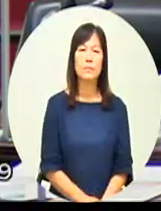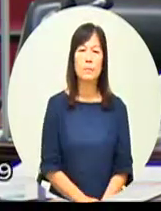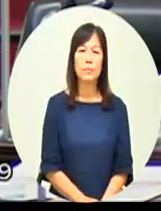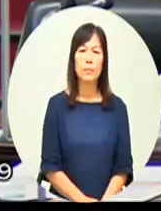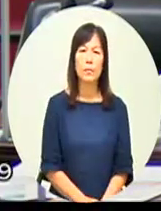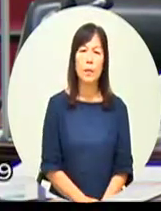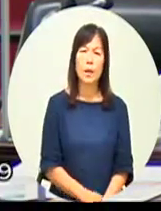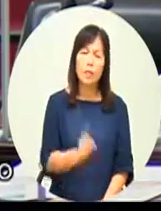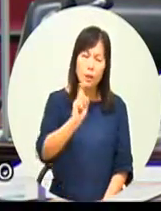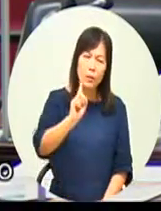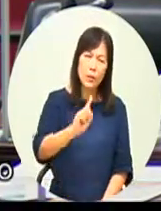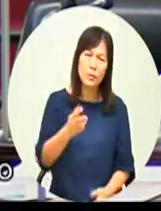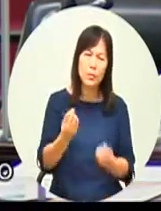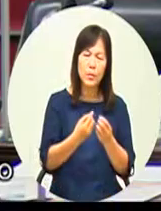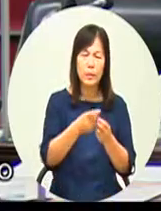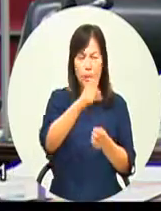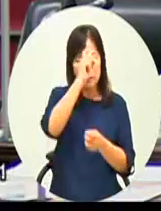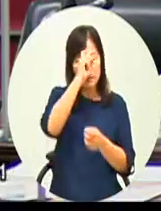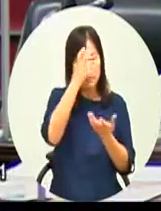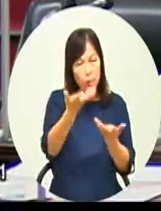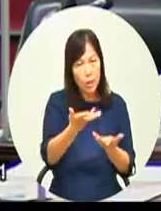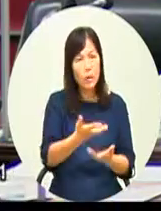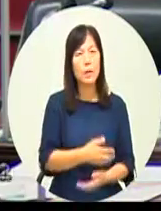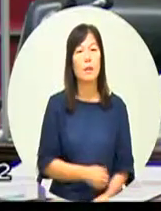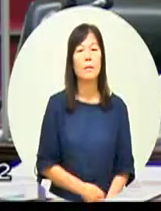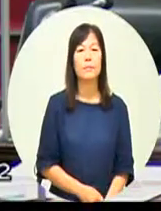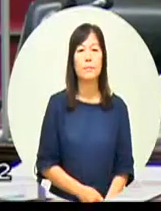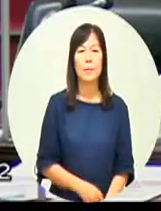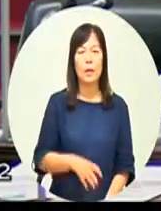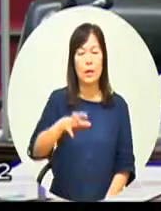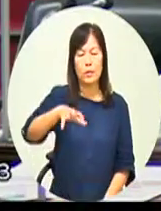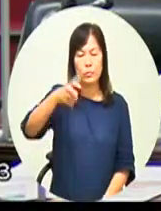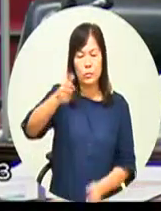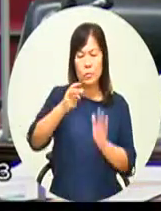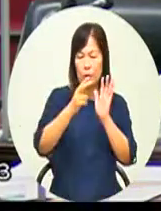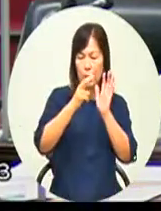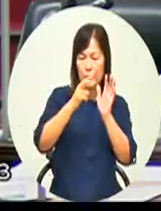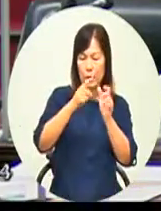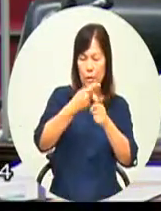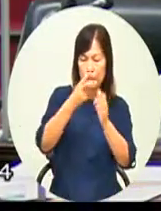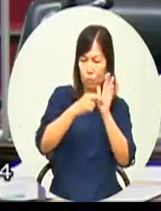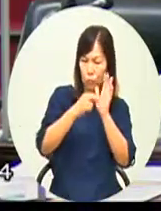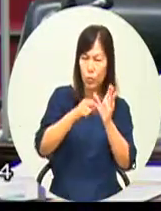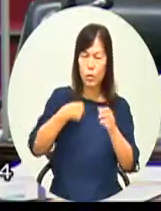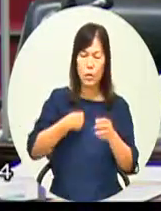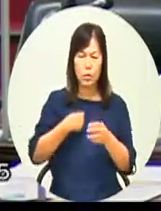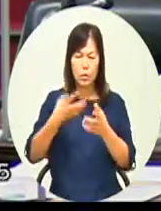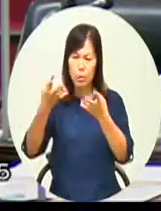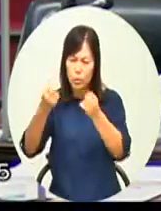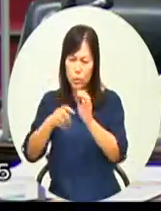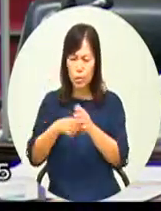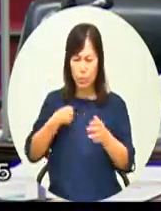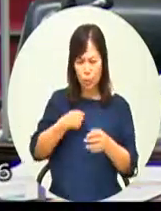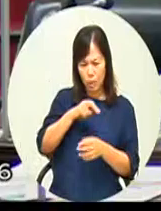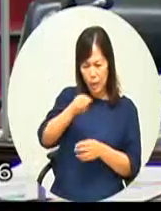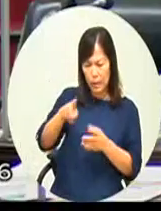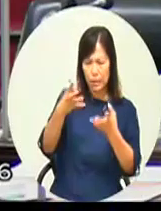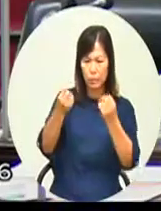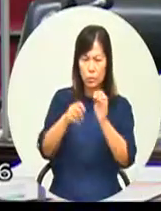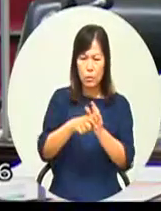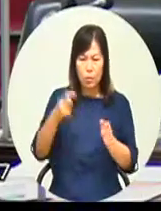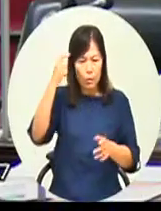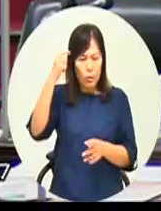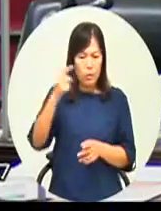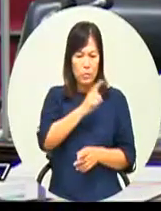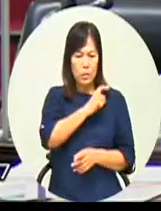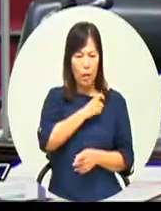么来要求？哈，那个局长你先说明一下。怎么这个数字跟我自己看到这个数字，我自己都还